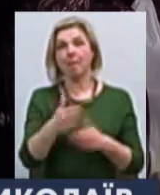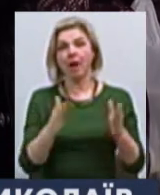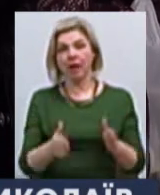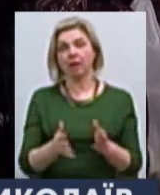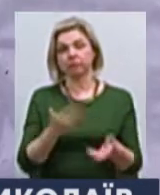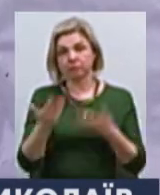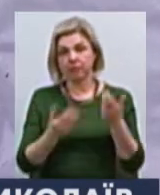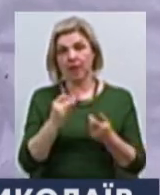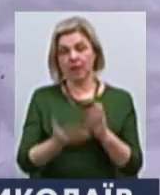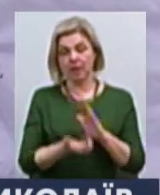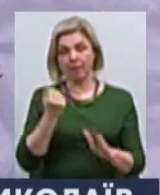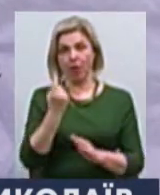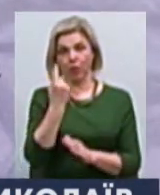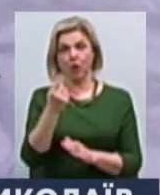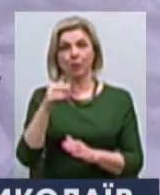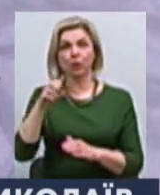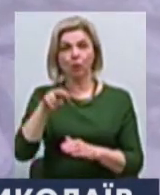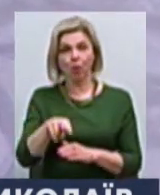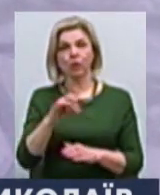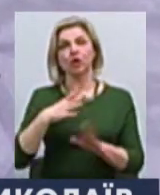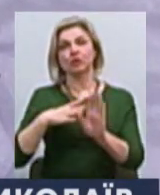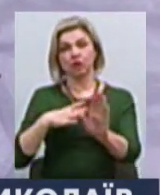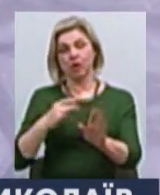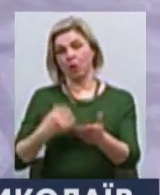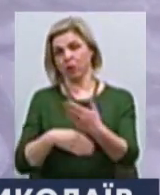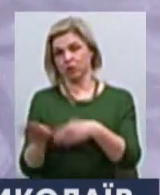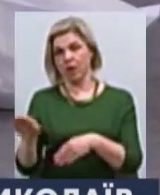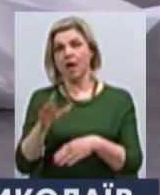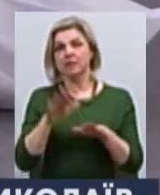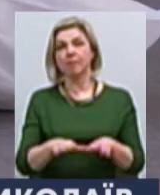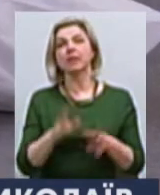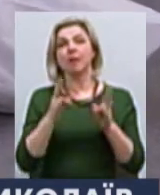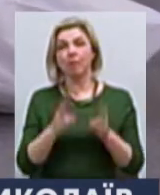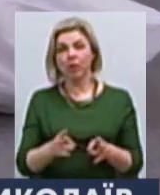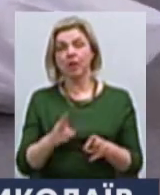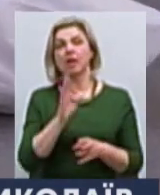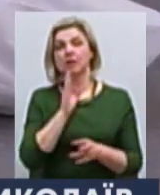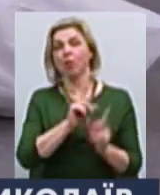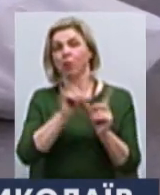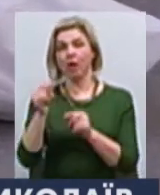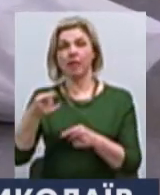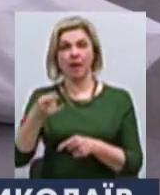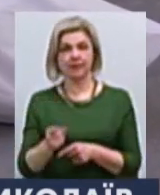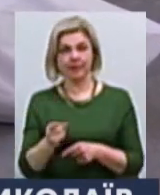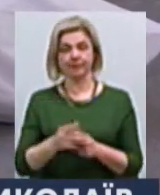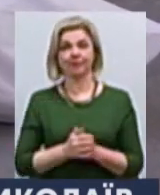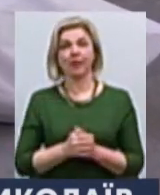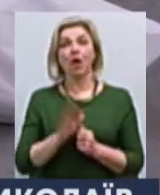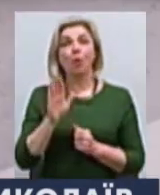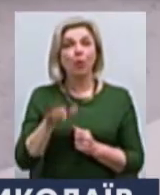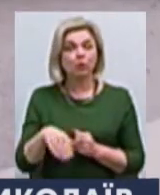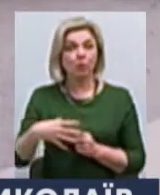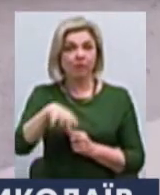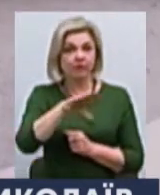та витягла один протокол. Наказала чекати та пішла. З місця події жінка поїхала на таксі. Тільки тоді